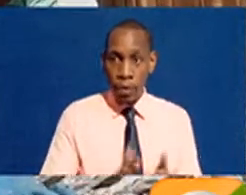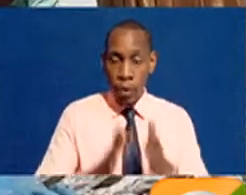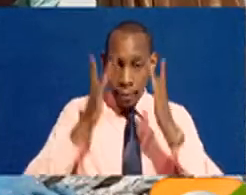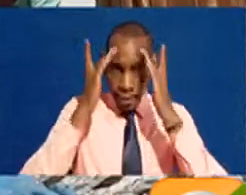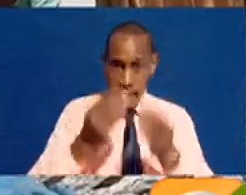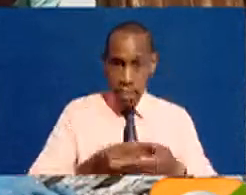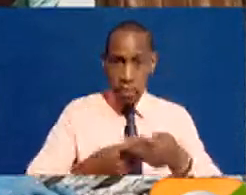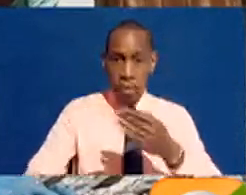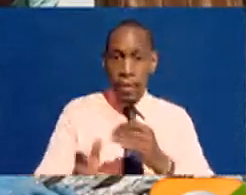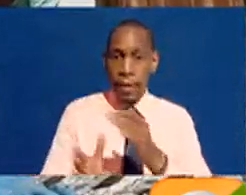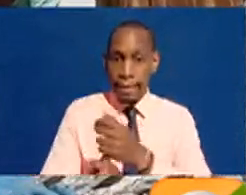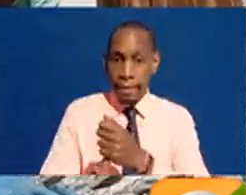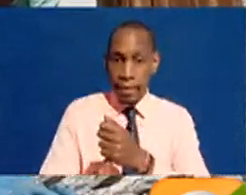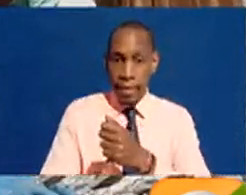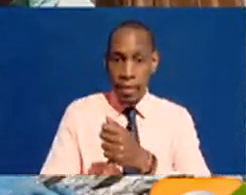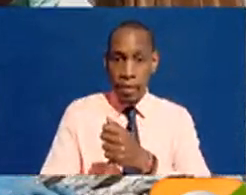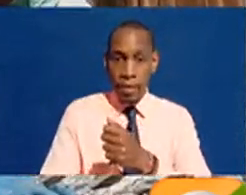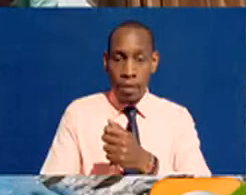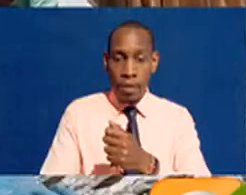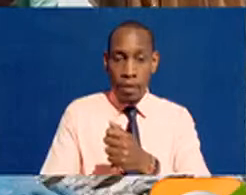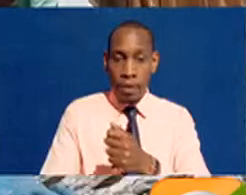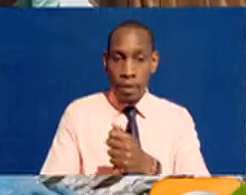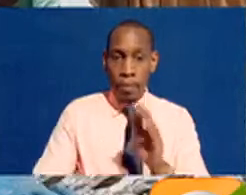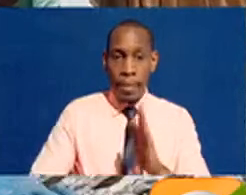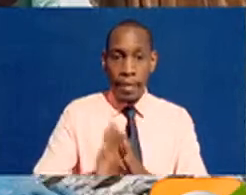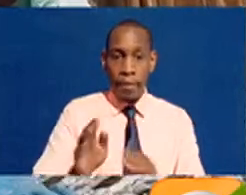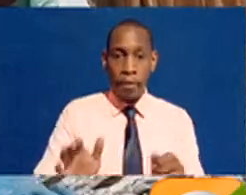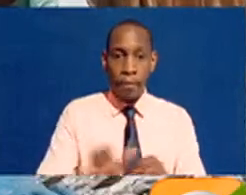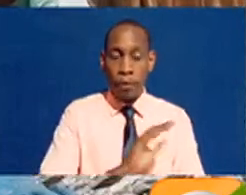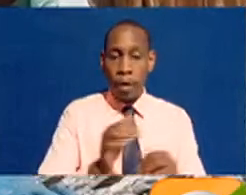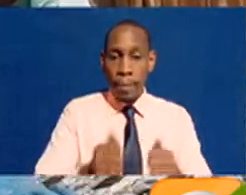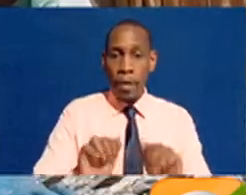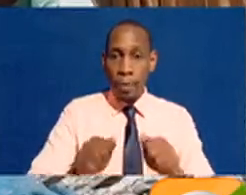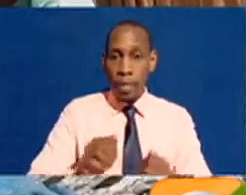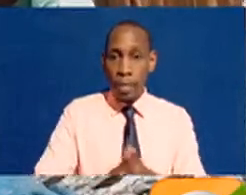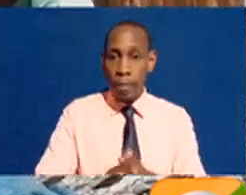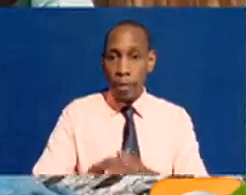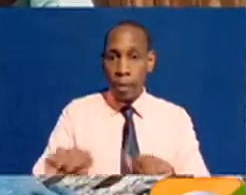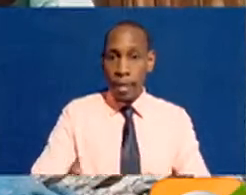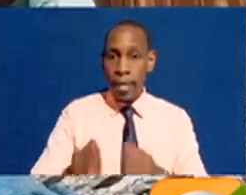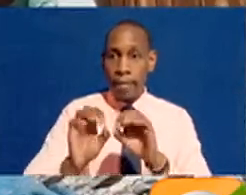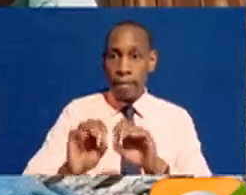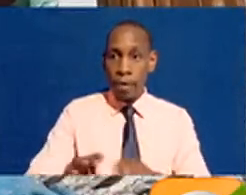wameamua kuuza samaki hao ambao hawajakomaa ili kupunguza hasara. Lorauti.